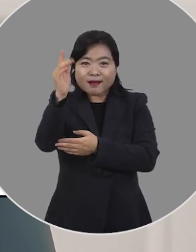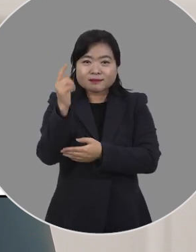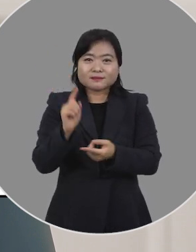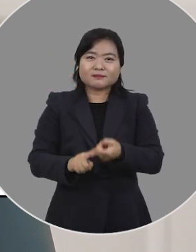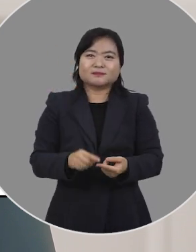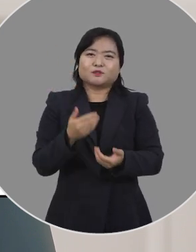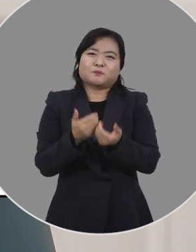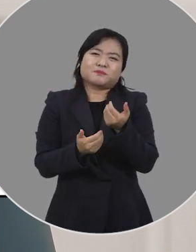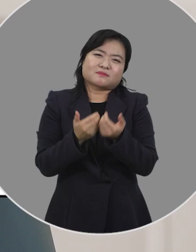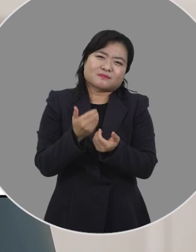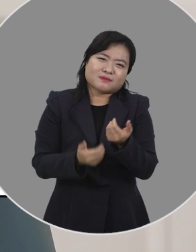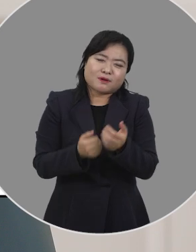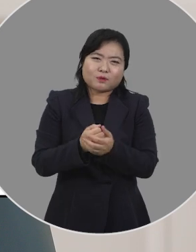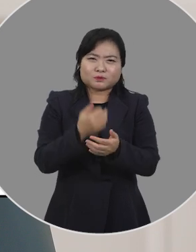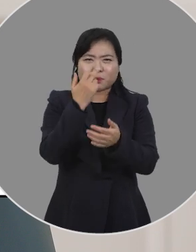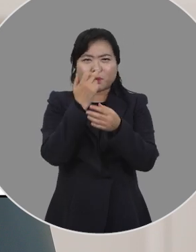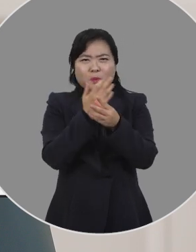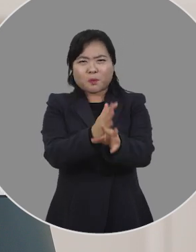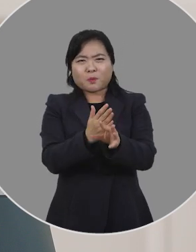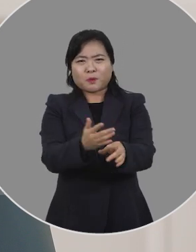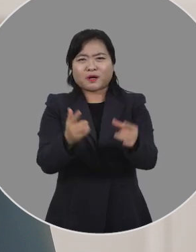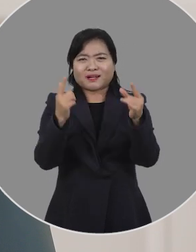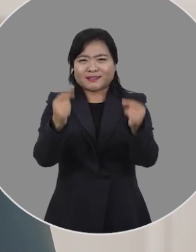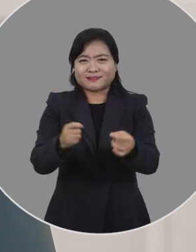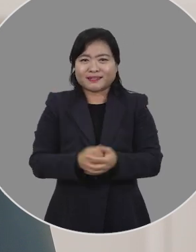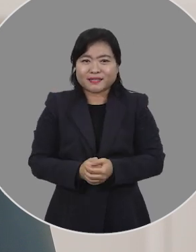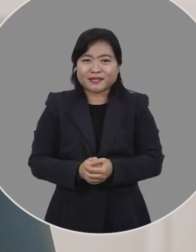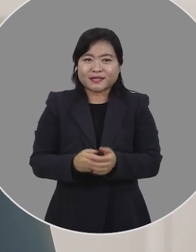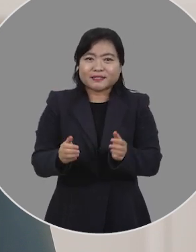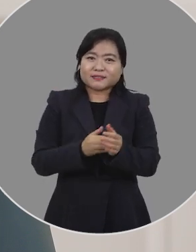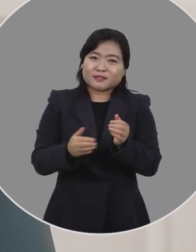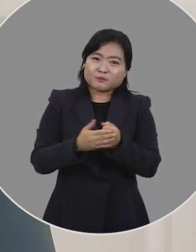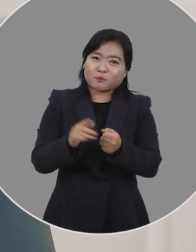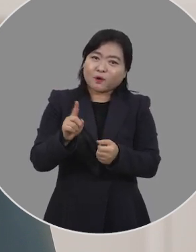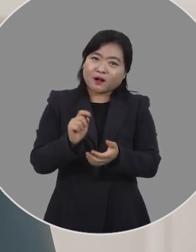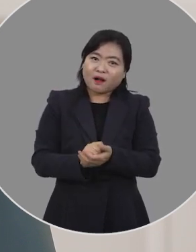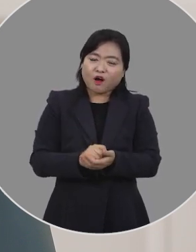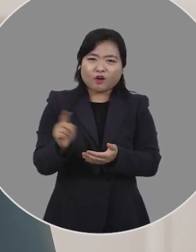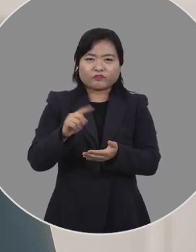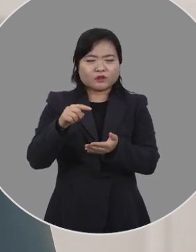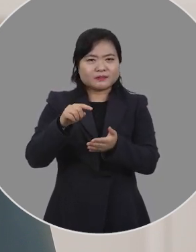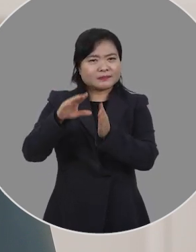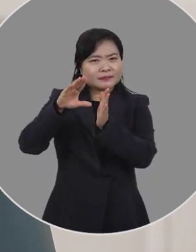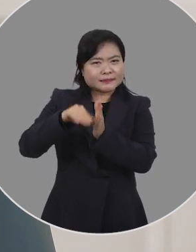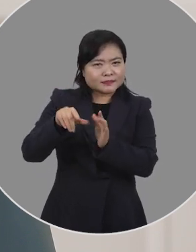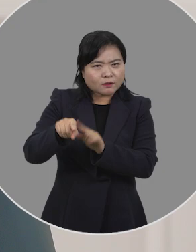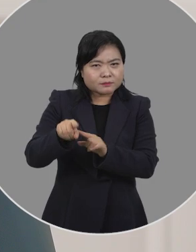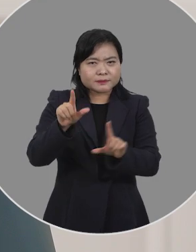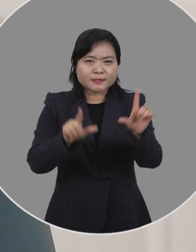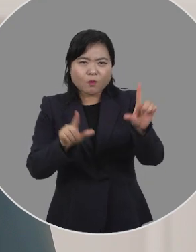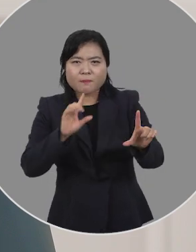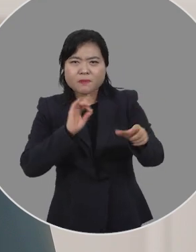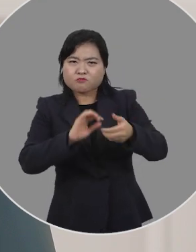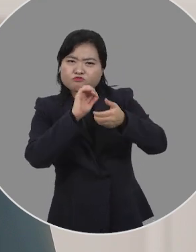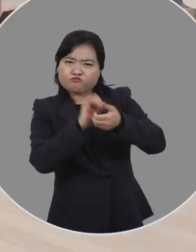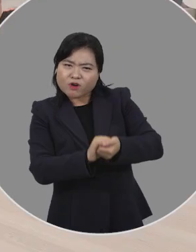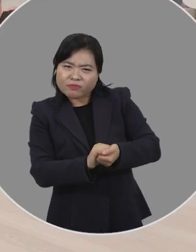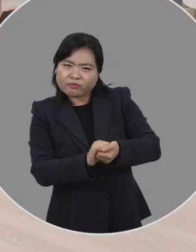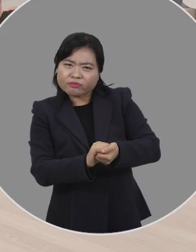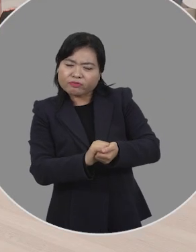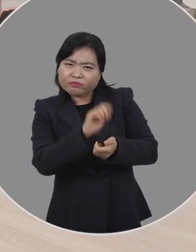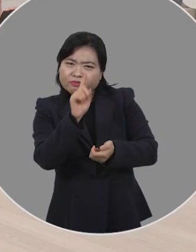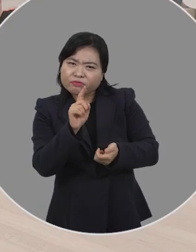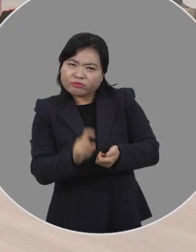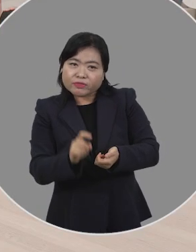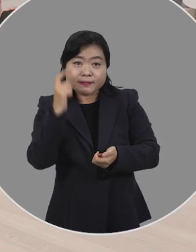하고 코믹 같은 거죠. 그래서 뭐랄까 어떤 시점, 어떤 상황에만 국한되지 않을까 뭐